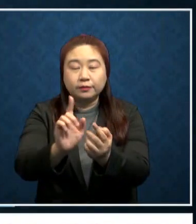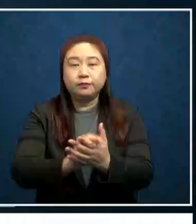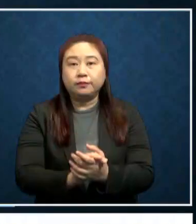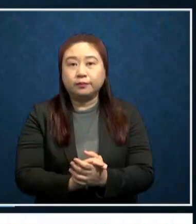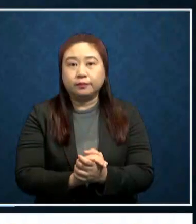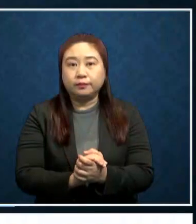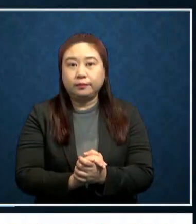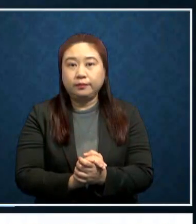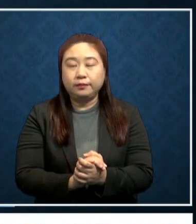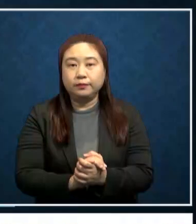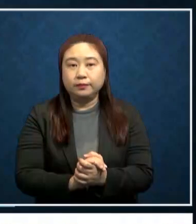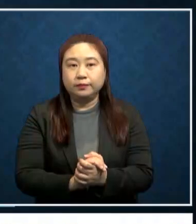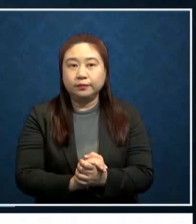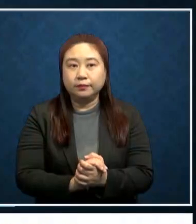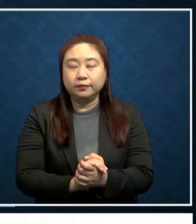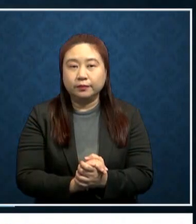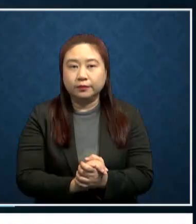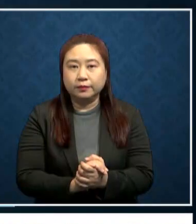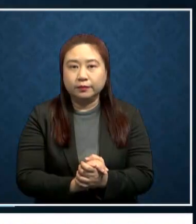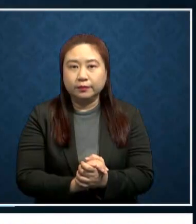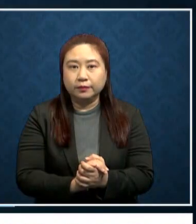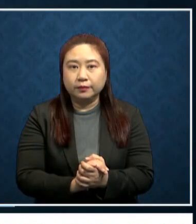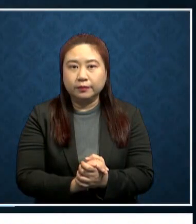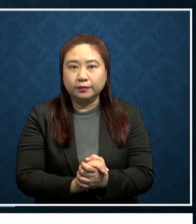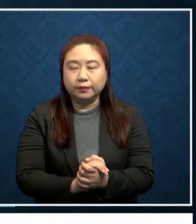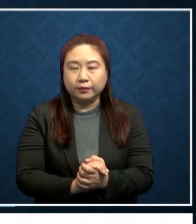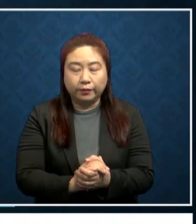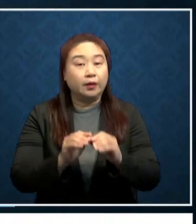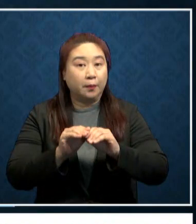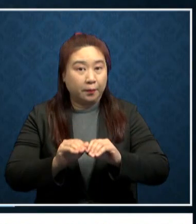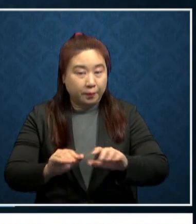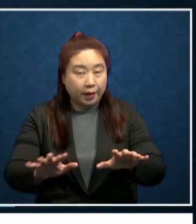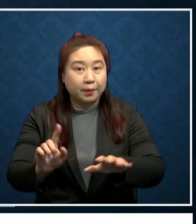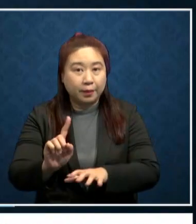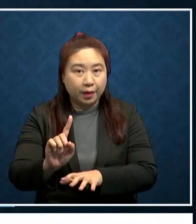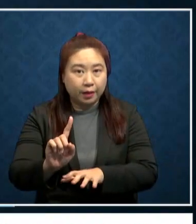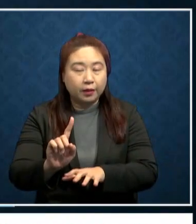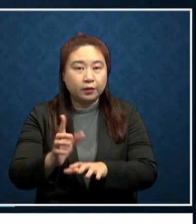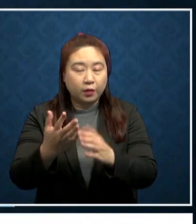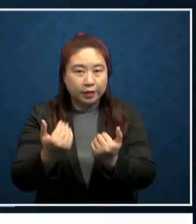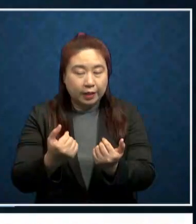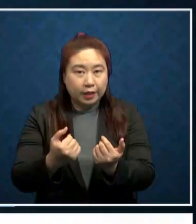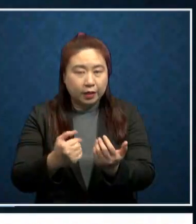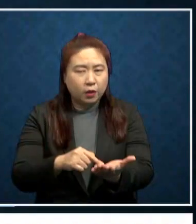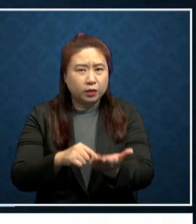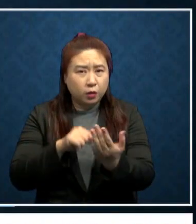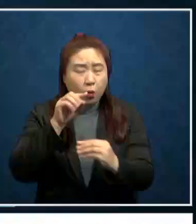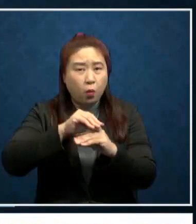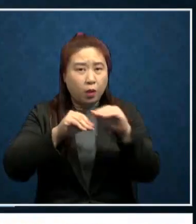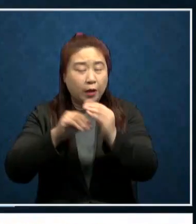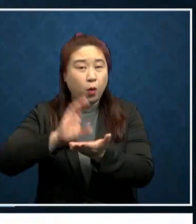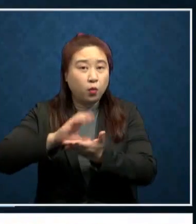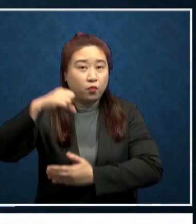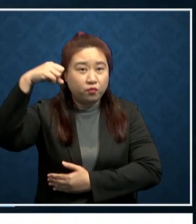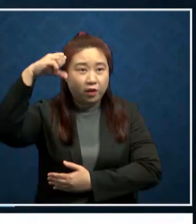เอ่อที่จะออกประกาศไปเพื่อเปิดรับข้อเสนอโครงการของกองทุนไฟฟ้าเพื่อกีการทำ